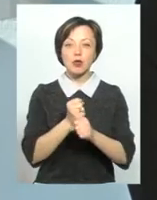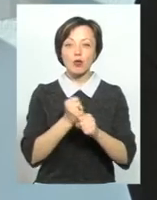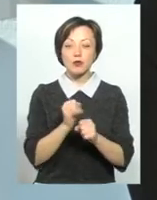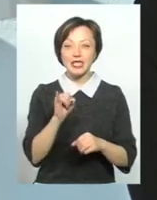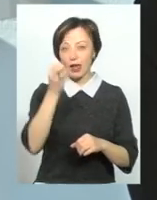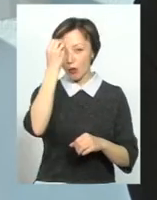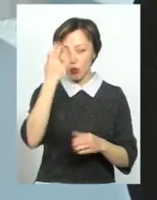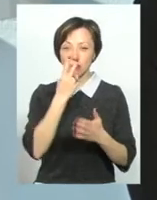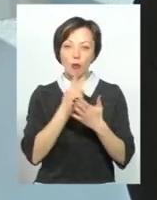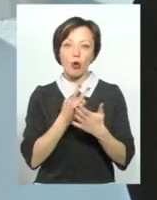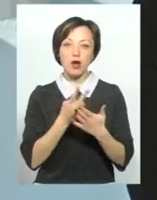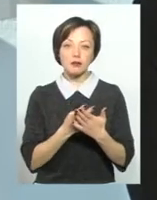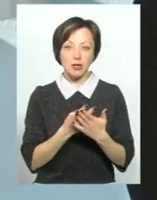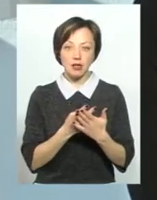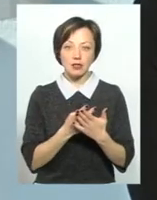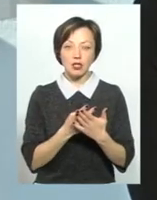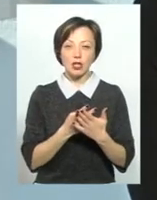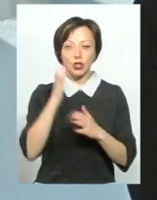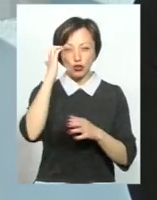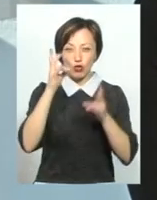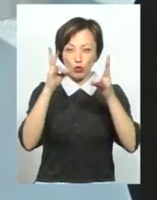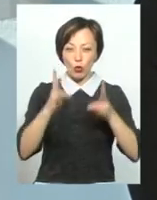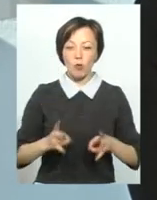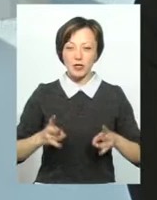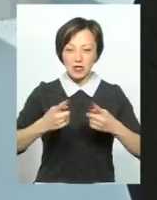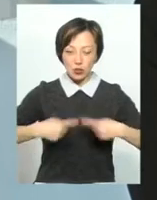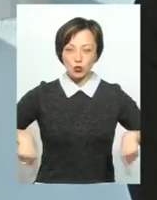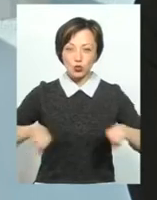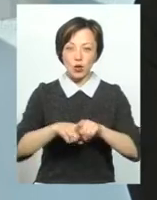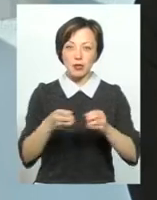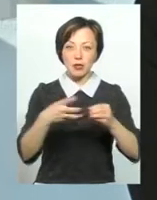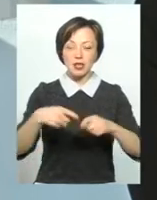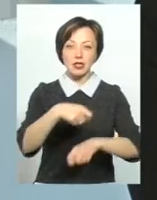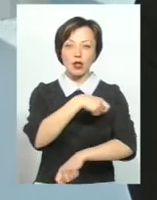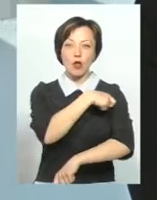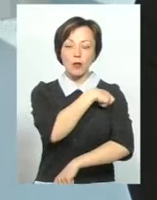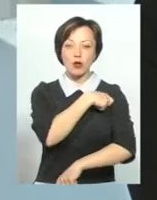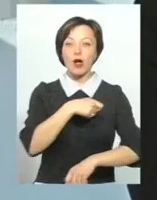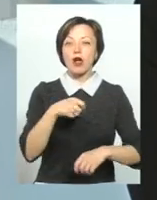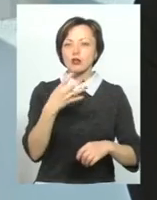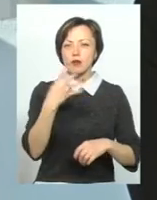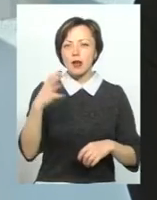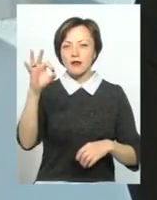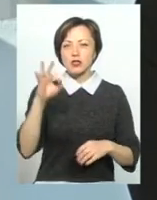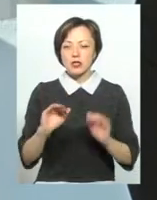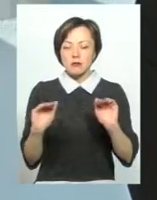показали в Чорнобильській зоні 15-кілометровій, що ми на 45% зменшили